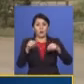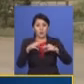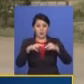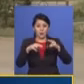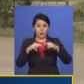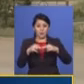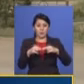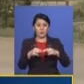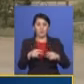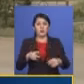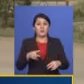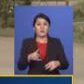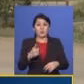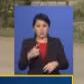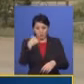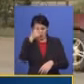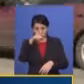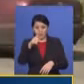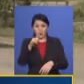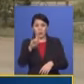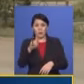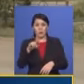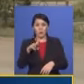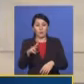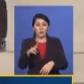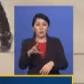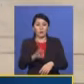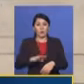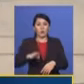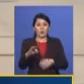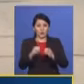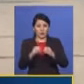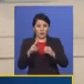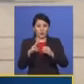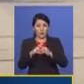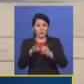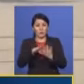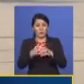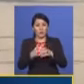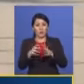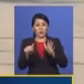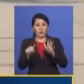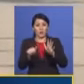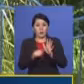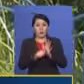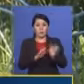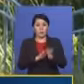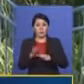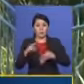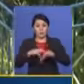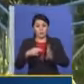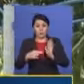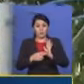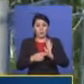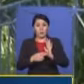салынды. 2021 жылы ауыл ел бесігі бағдарламасы аясында облыстың 12 елді мекенде ауқымды жұмыстарды атқарылу жоспарланған.